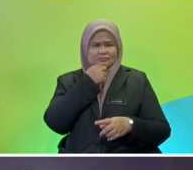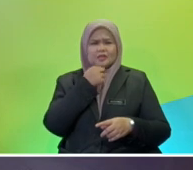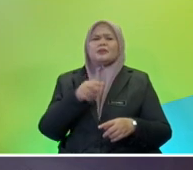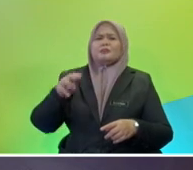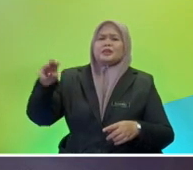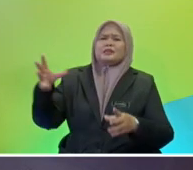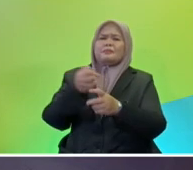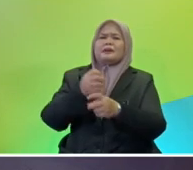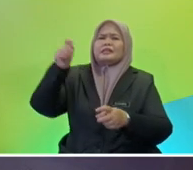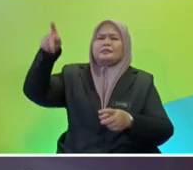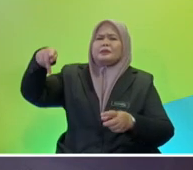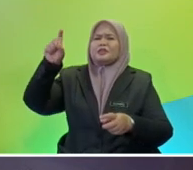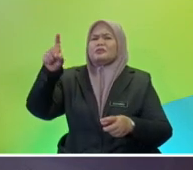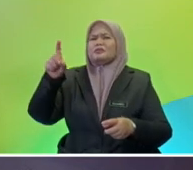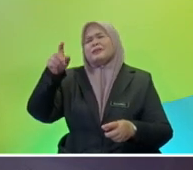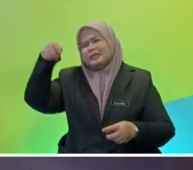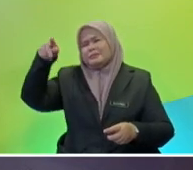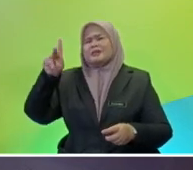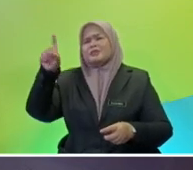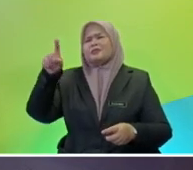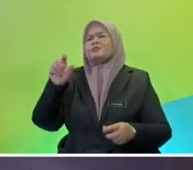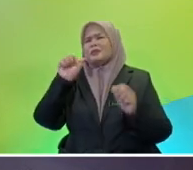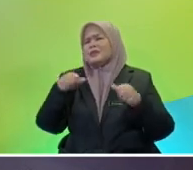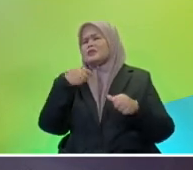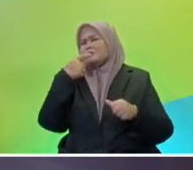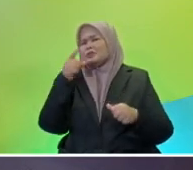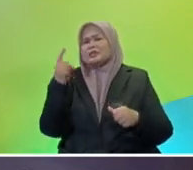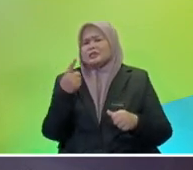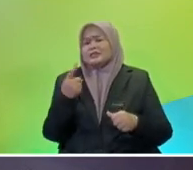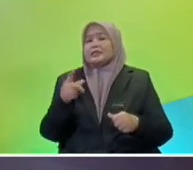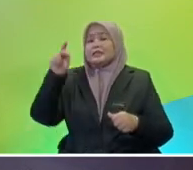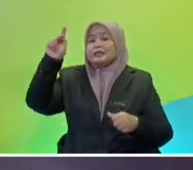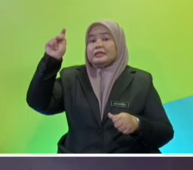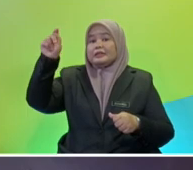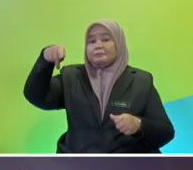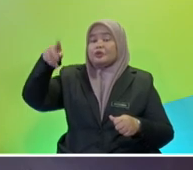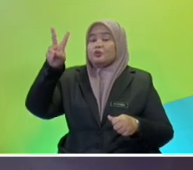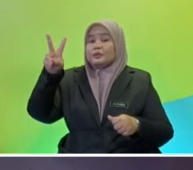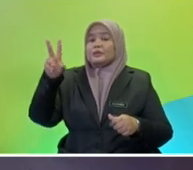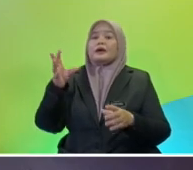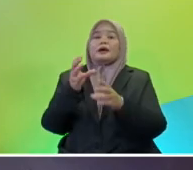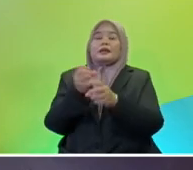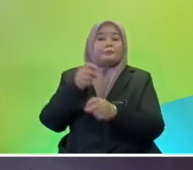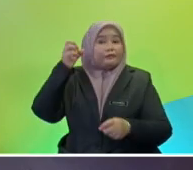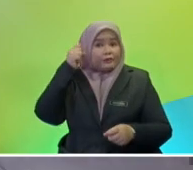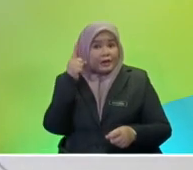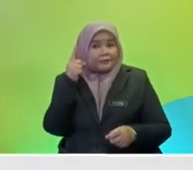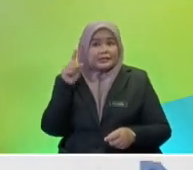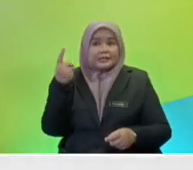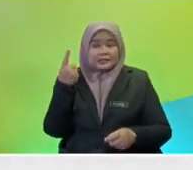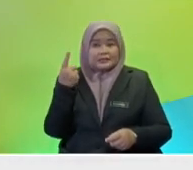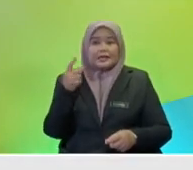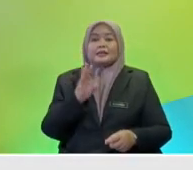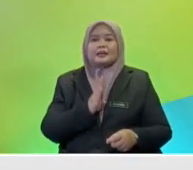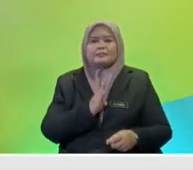jadi satu ini maksudnya kemudian kalau kita lihat TV 2 murid dapat memahami dihanyut paham saja